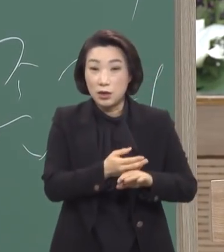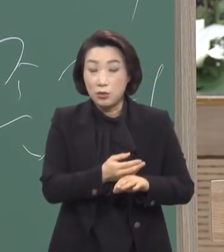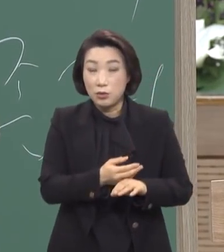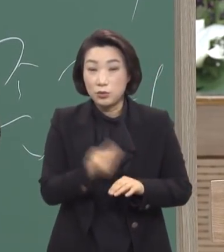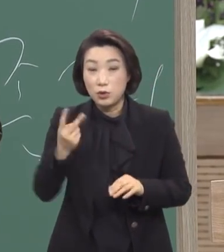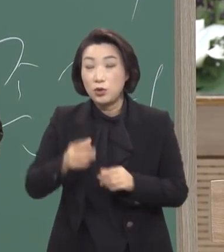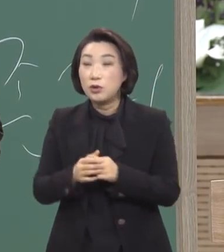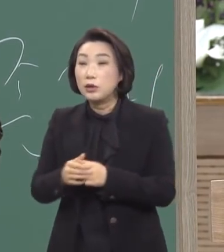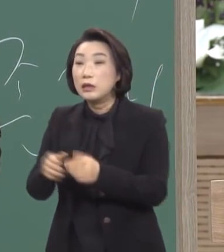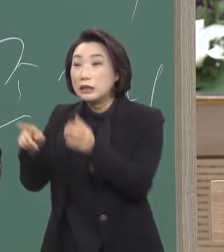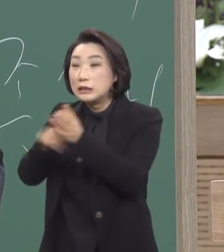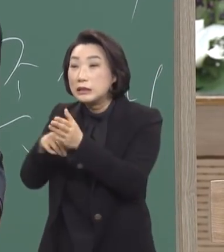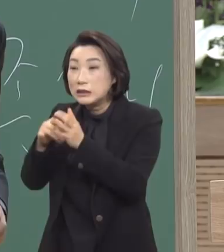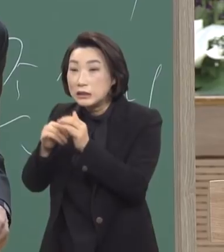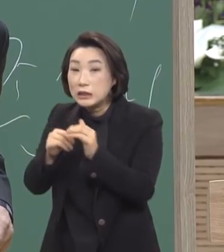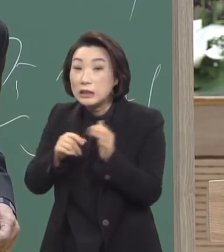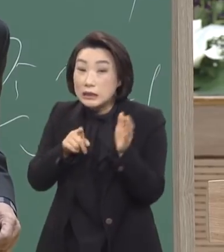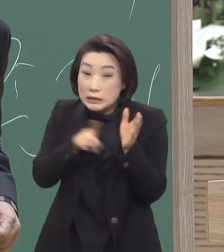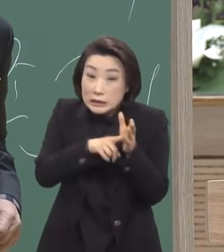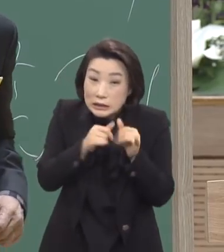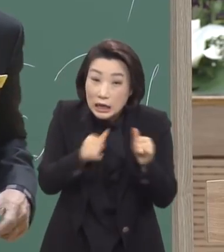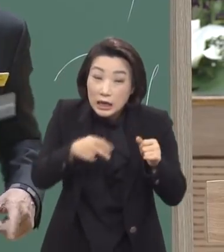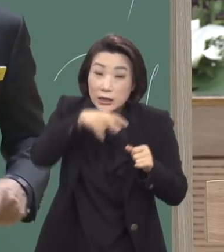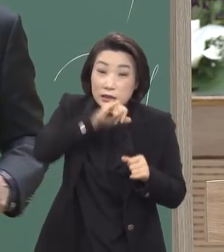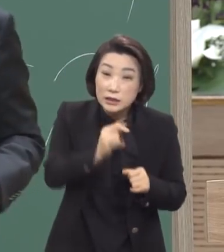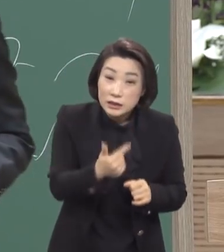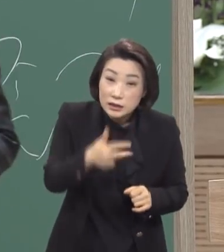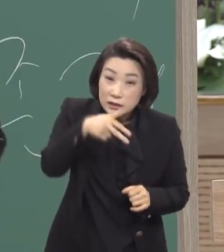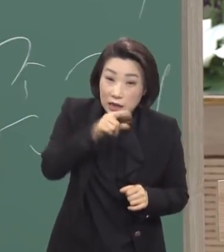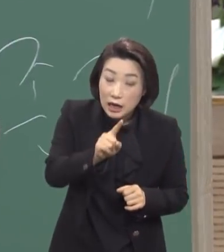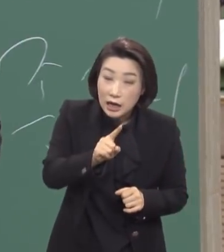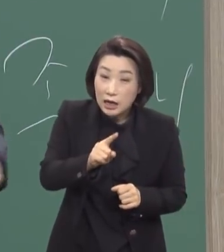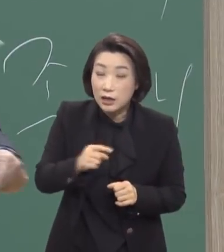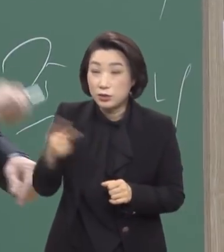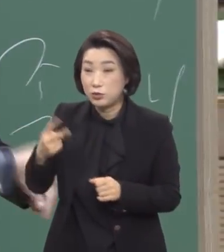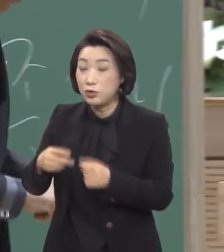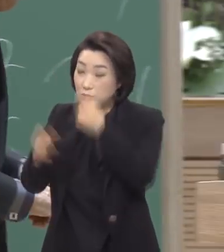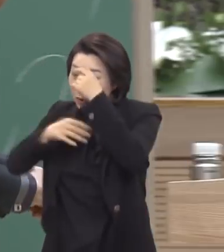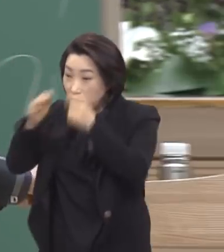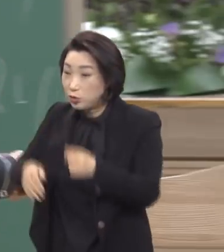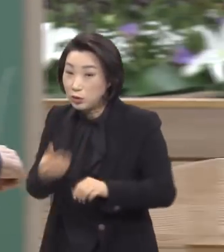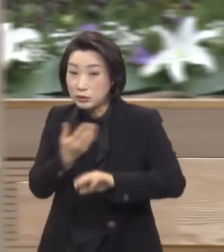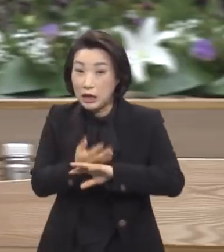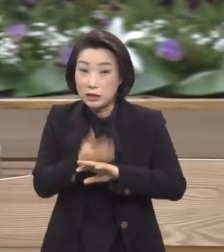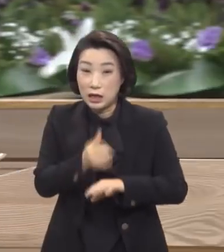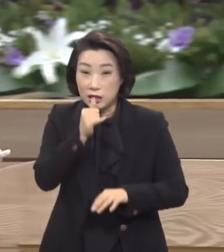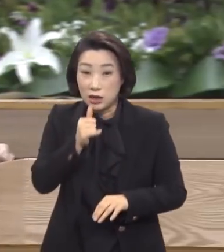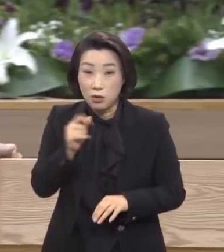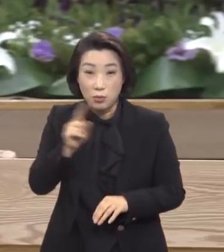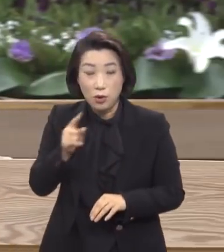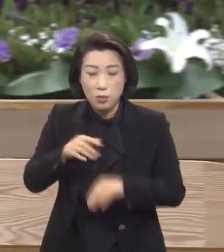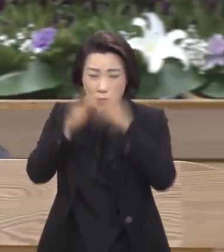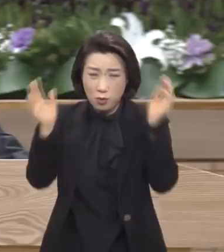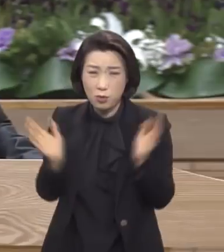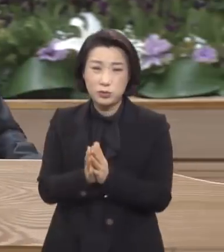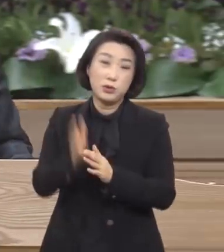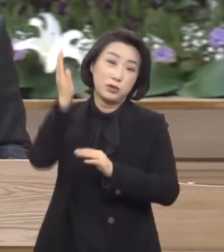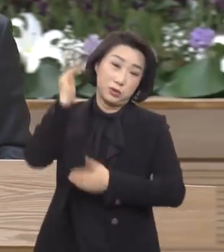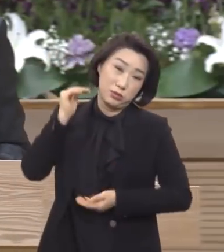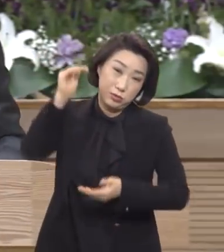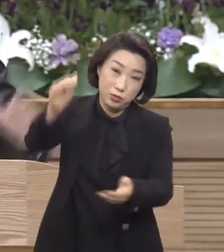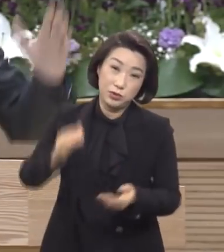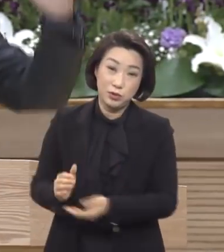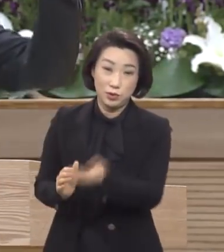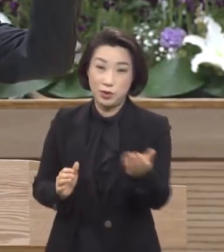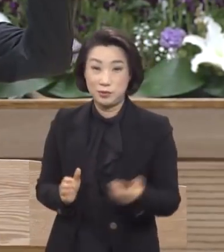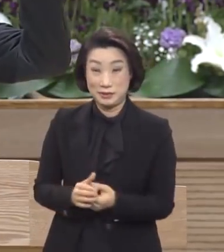신자와 성도가 다른 게 뭐냐 다 여러분이 설명해 줬기 때문에 더 이상 설명할 필요 없겠죠. 예.